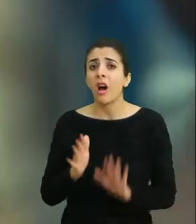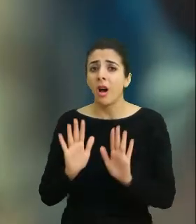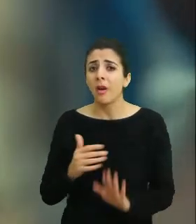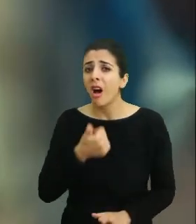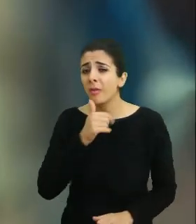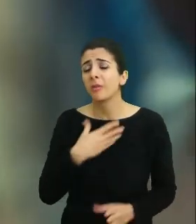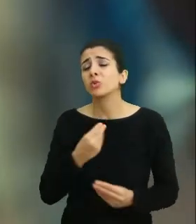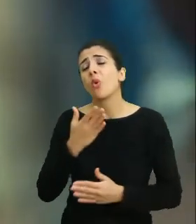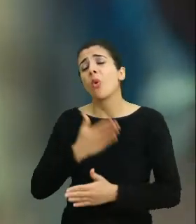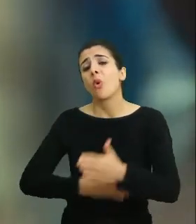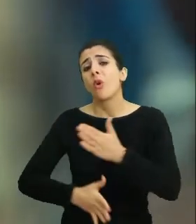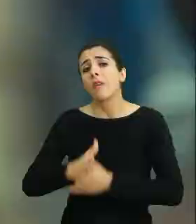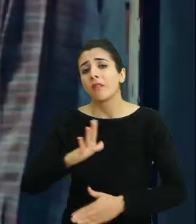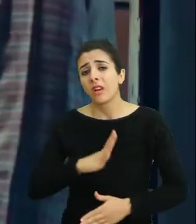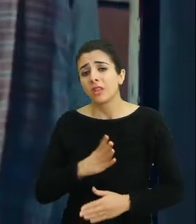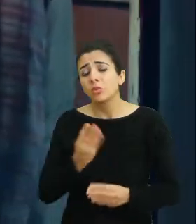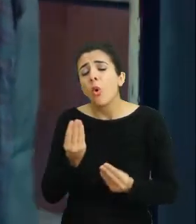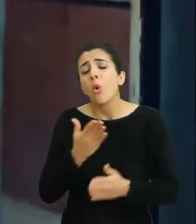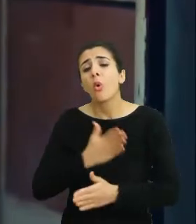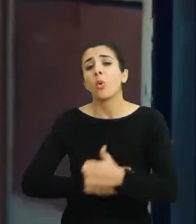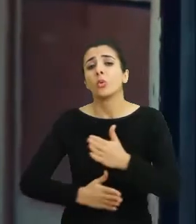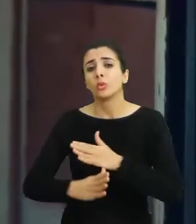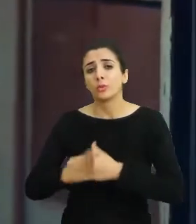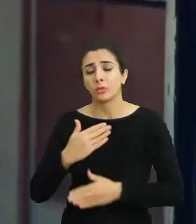Ama abi ben yoruldum artık. Çok yoruldum.